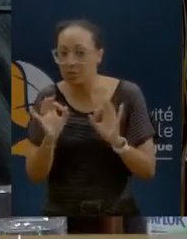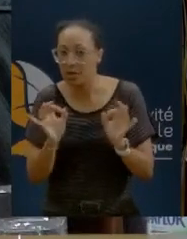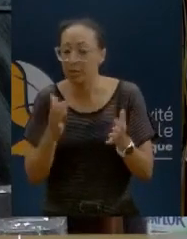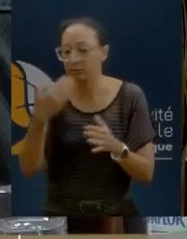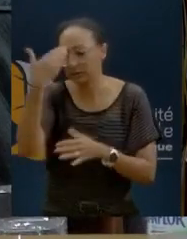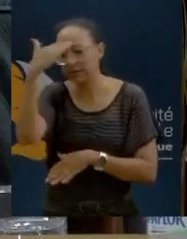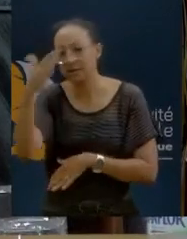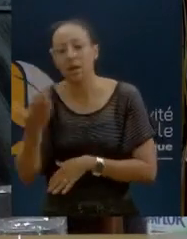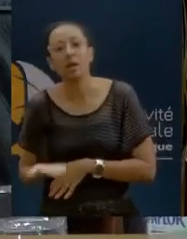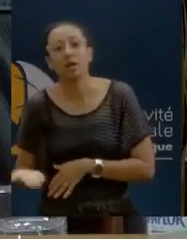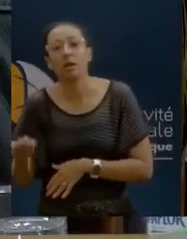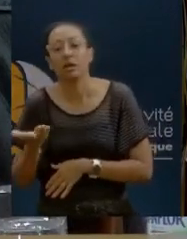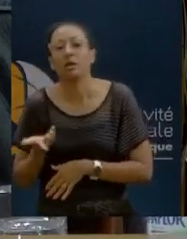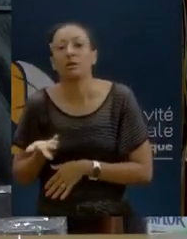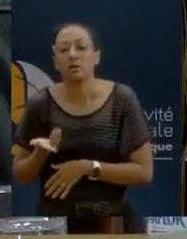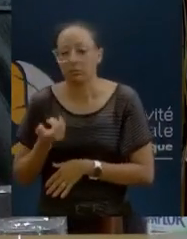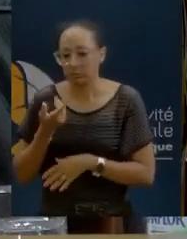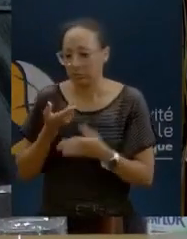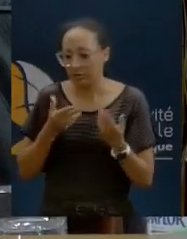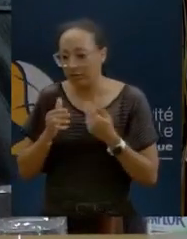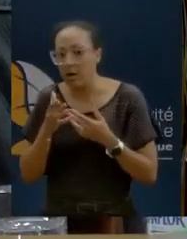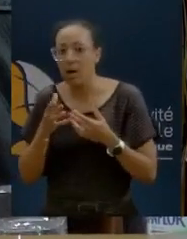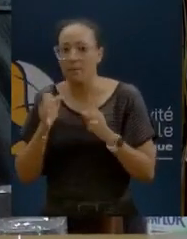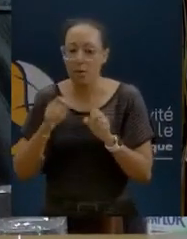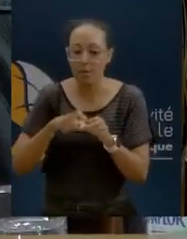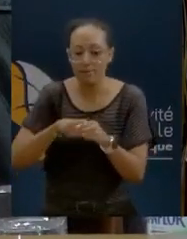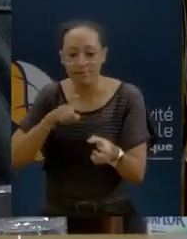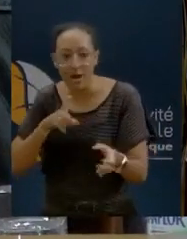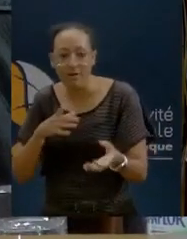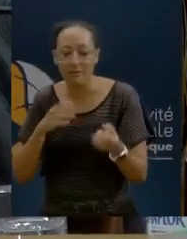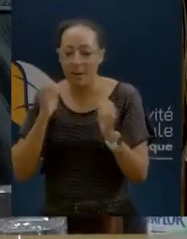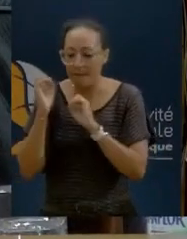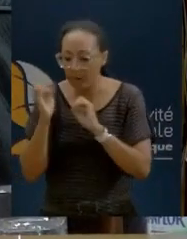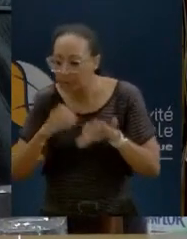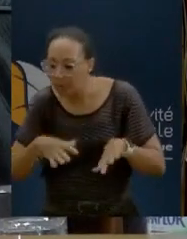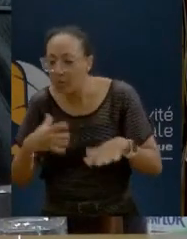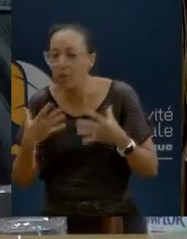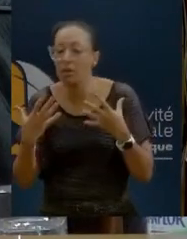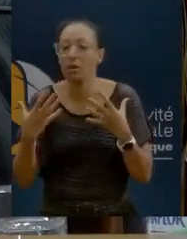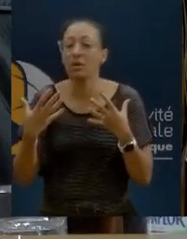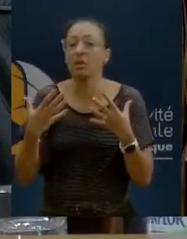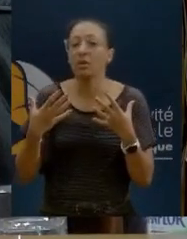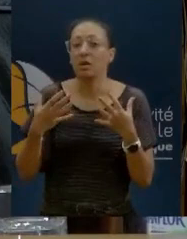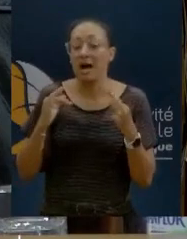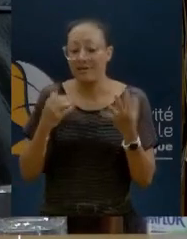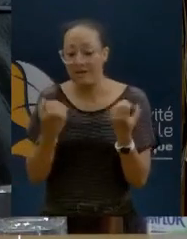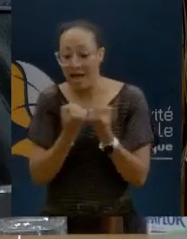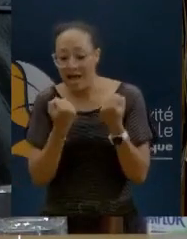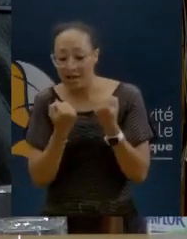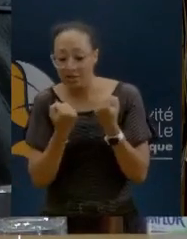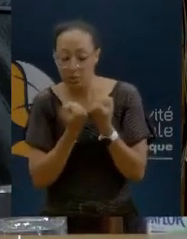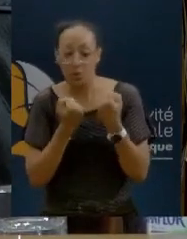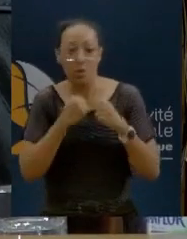de nature à créer des décrochages et des abandons au niveau de nos actions de formation.